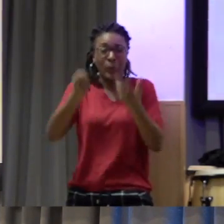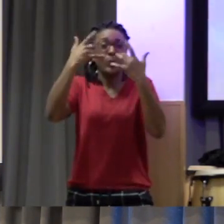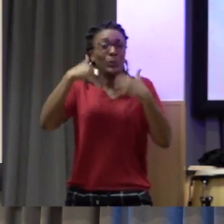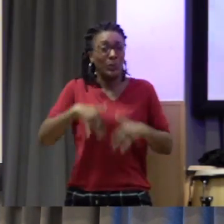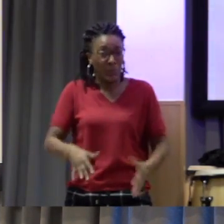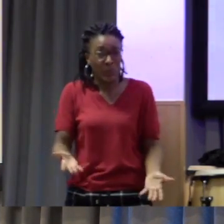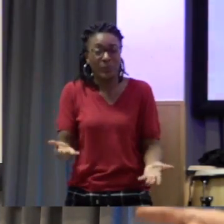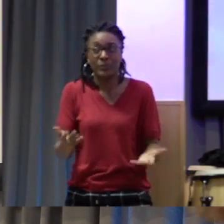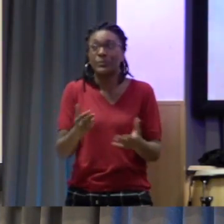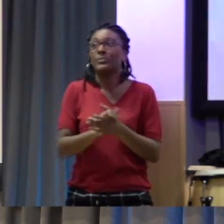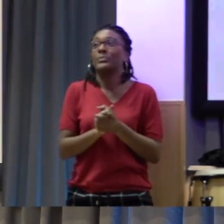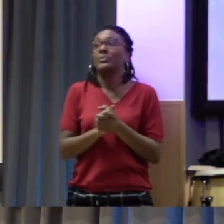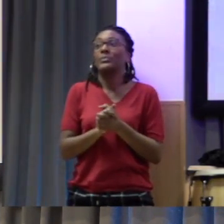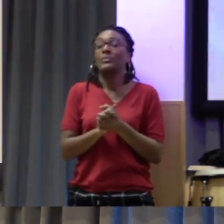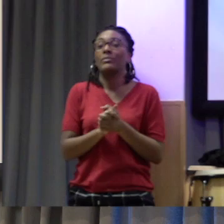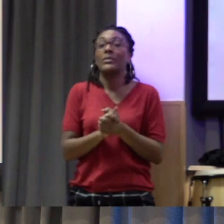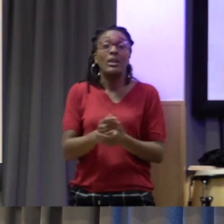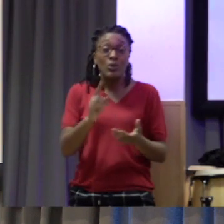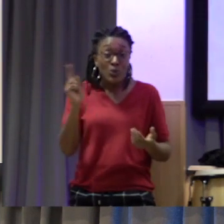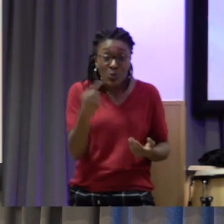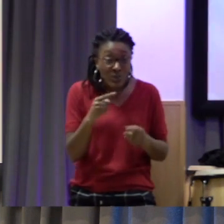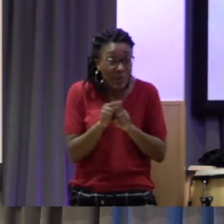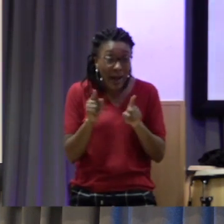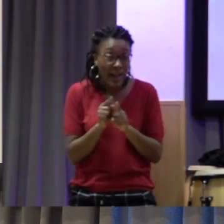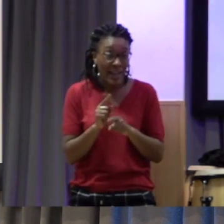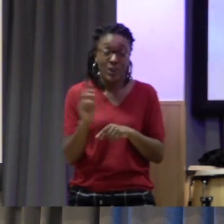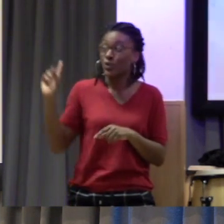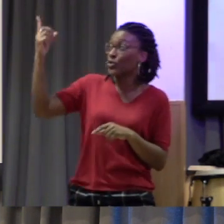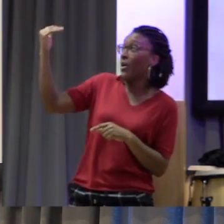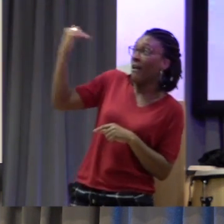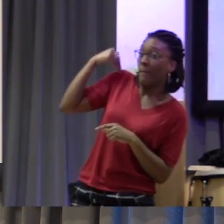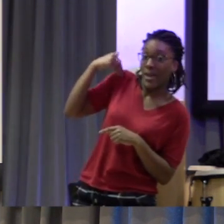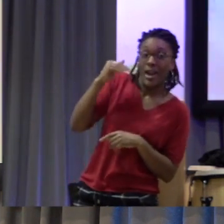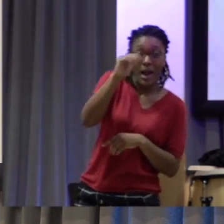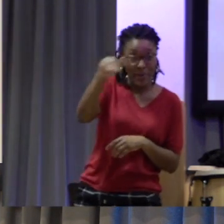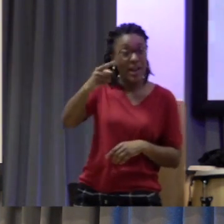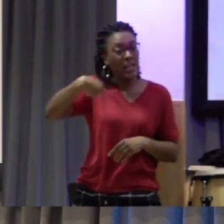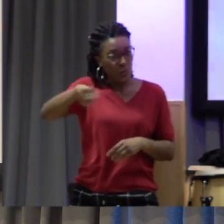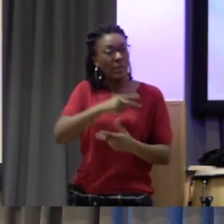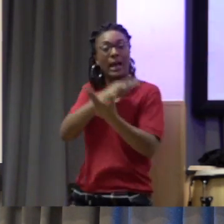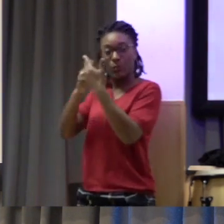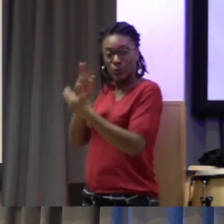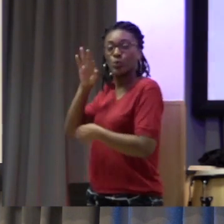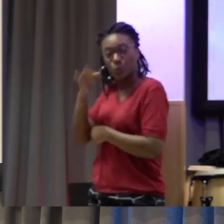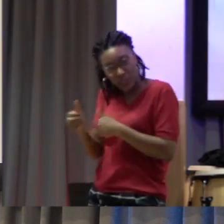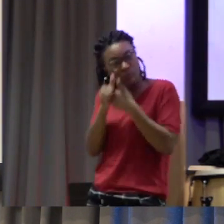Alléluia. Nous avons entendu cet appel du Seigneur et nous sommes venus à cet appel.